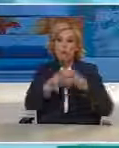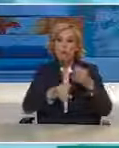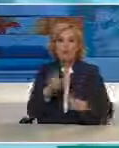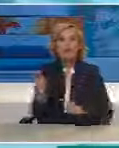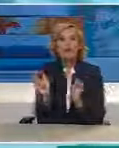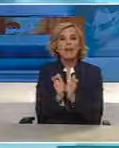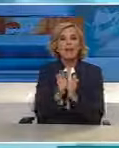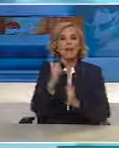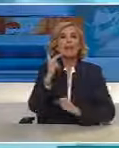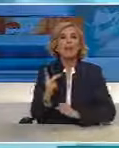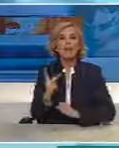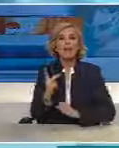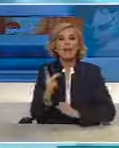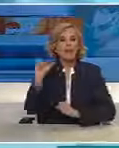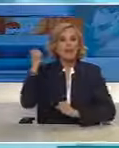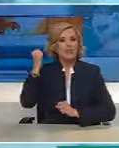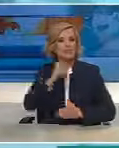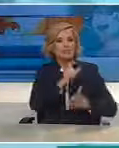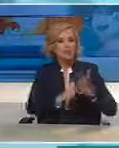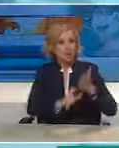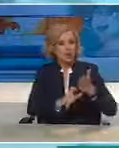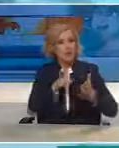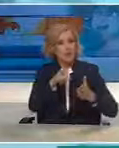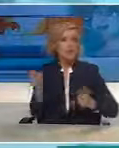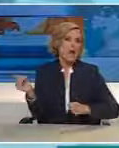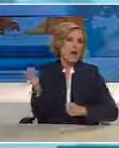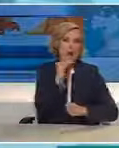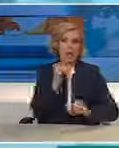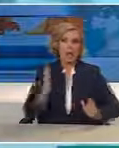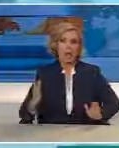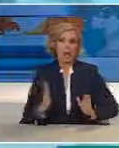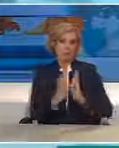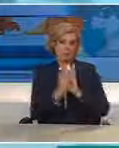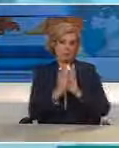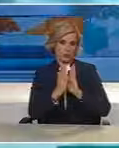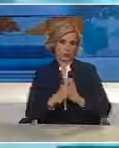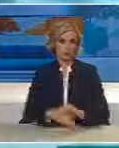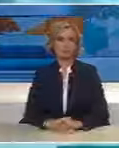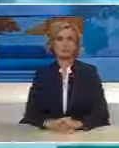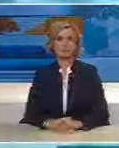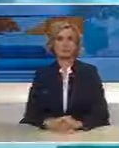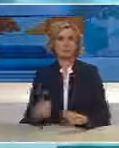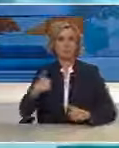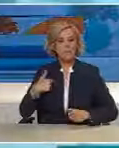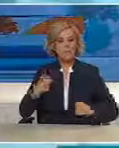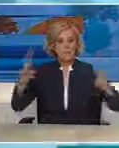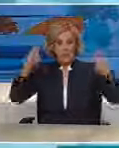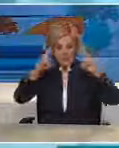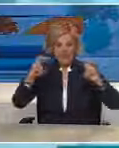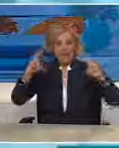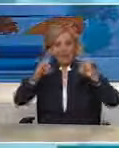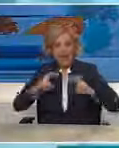οποία ακούσατε εχθές. Η έρευνα για την κατανόηση των μηχανισμών της λίμωξης από τον ιό